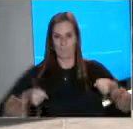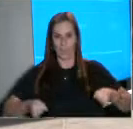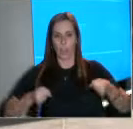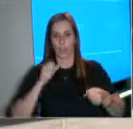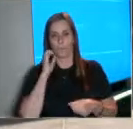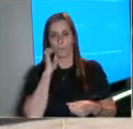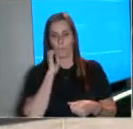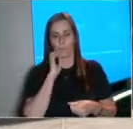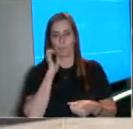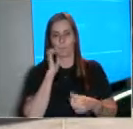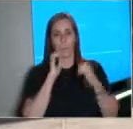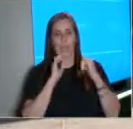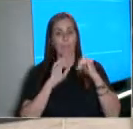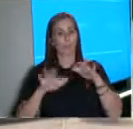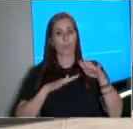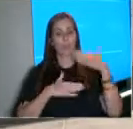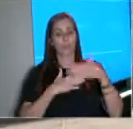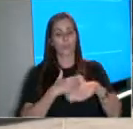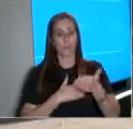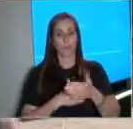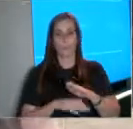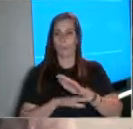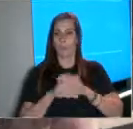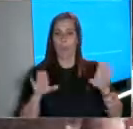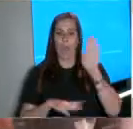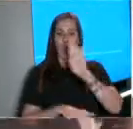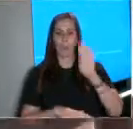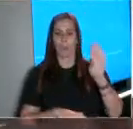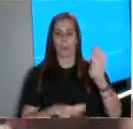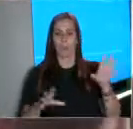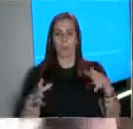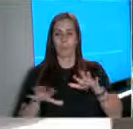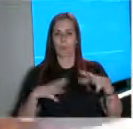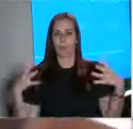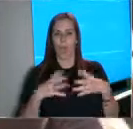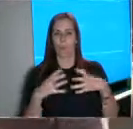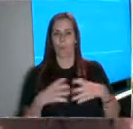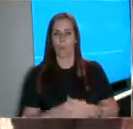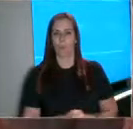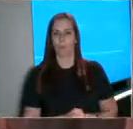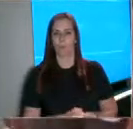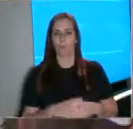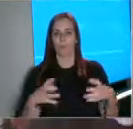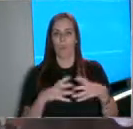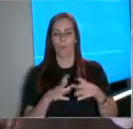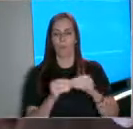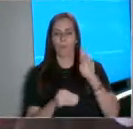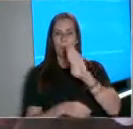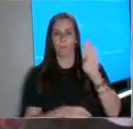וואו. איזה ממשלה תקום לדעתך? רק ביבי ויחדות. יחדות עם